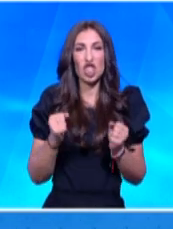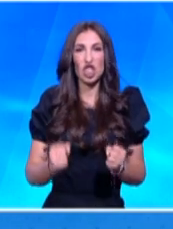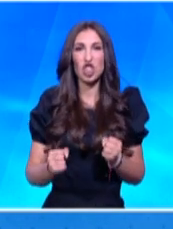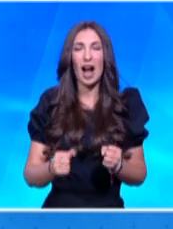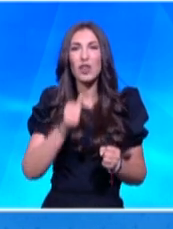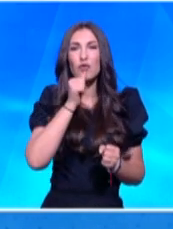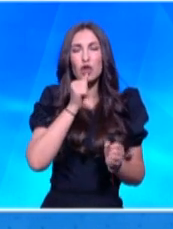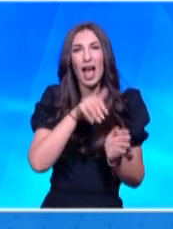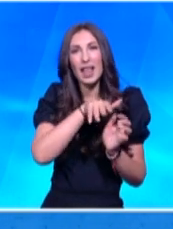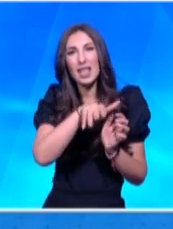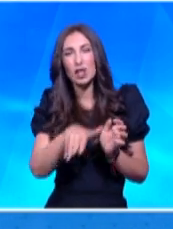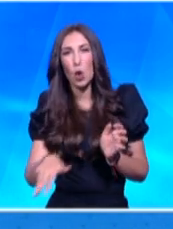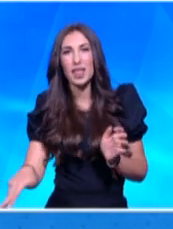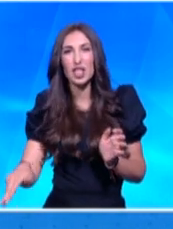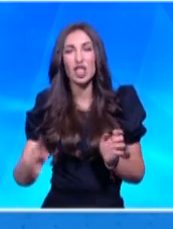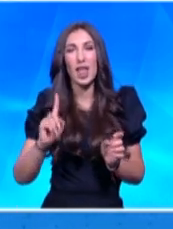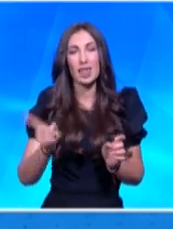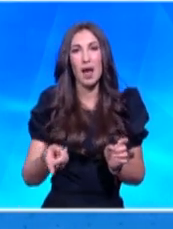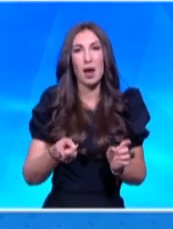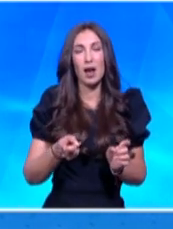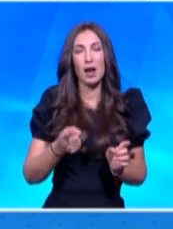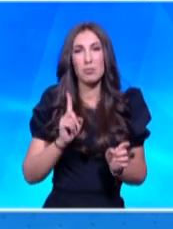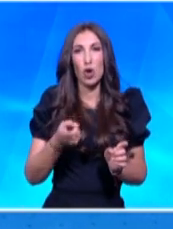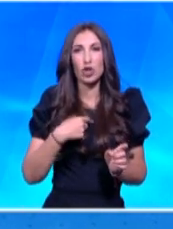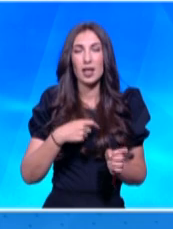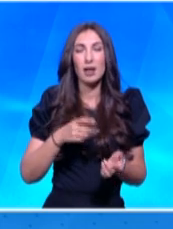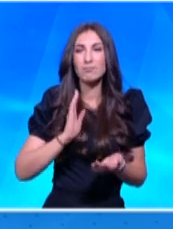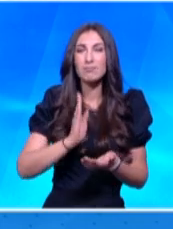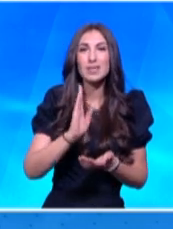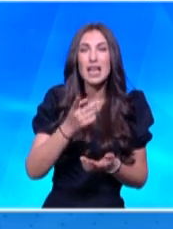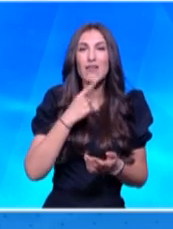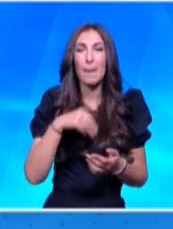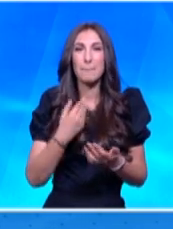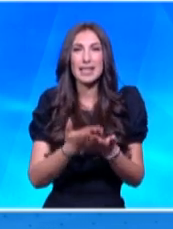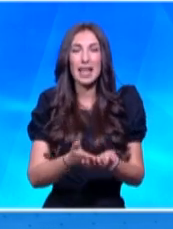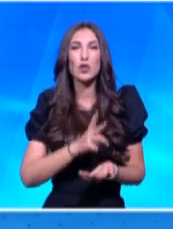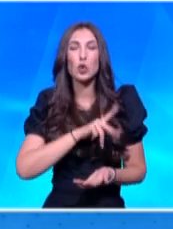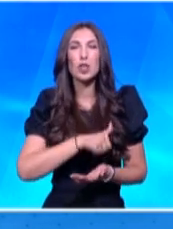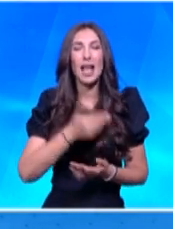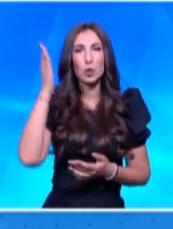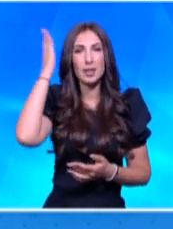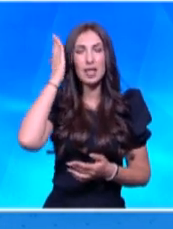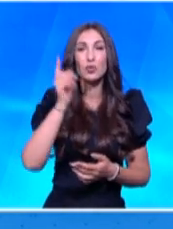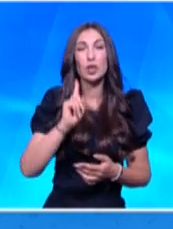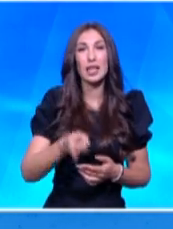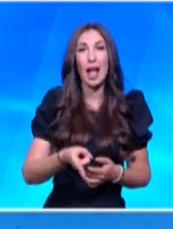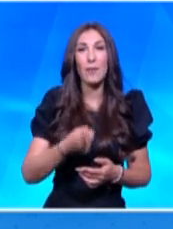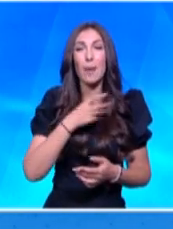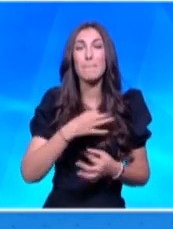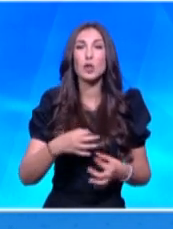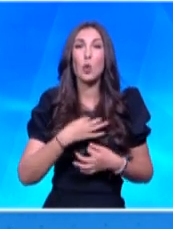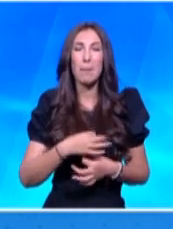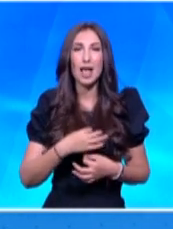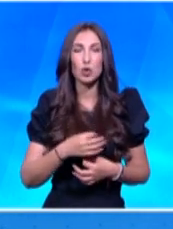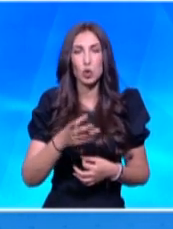се оттече водата, защото за да тръгнат представителите на Социалното министерство, трябва да бъдат в безопасност